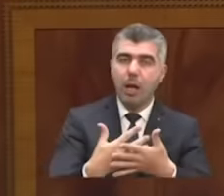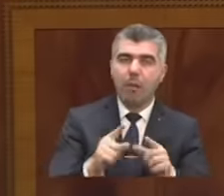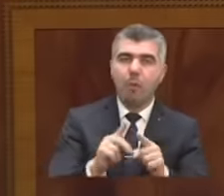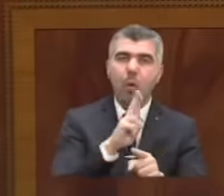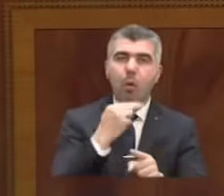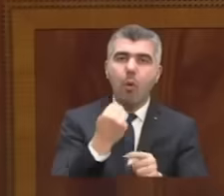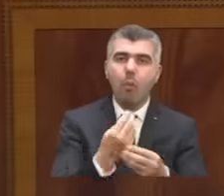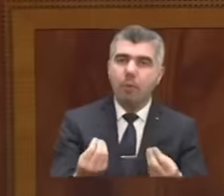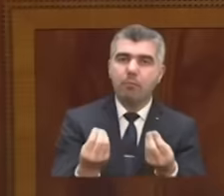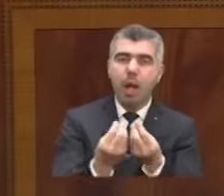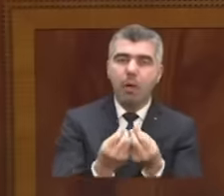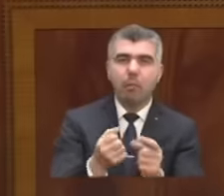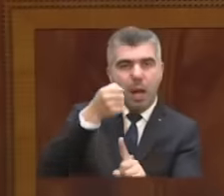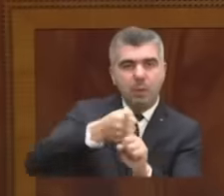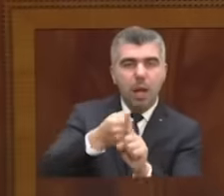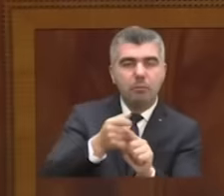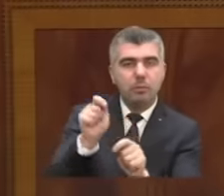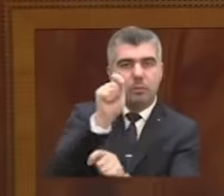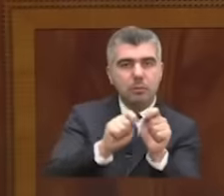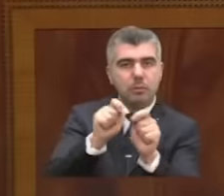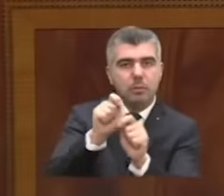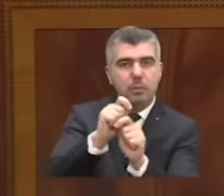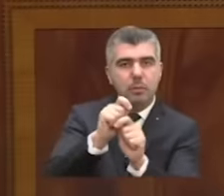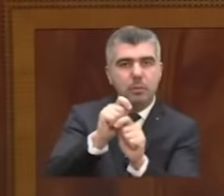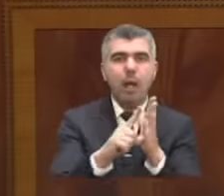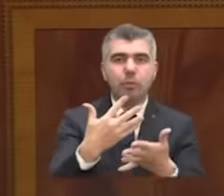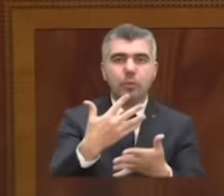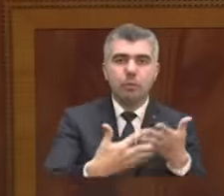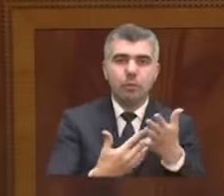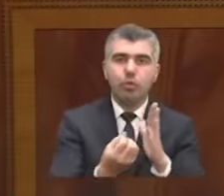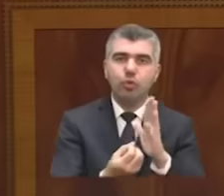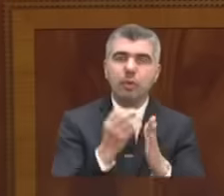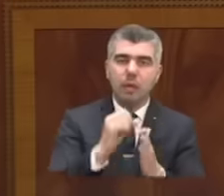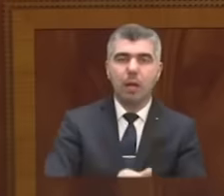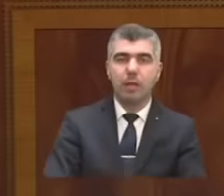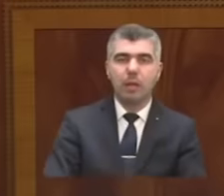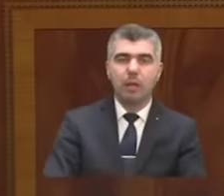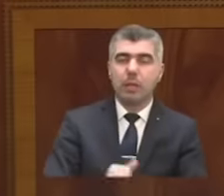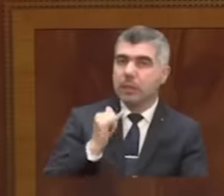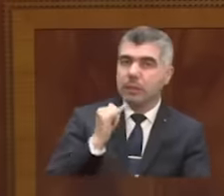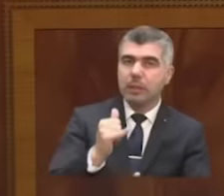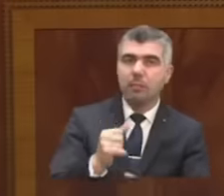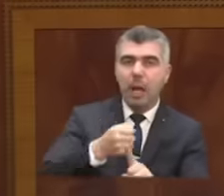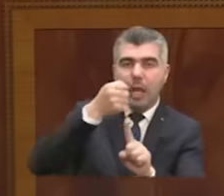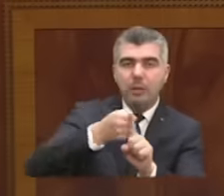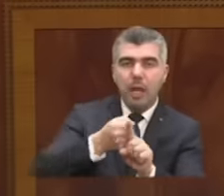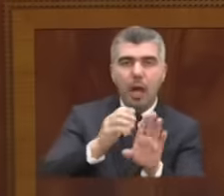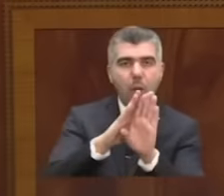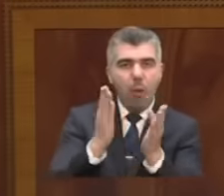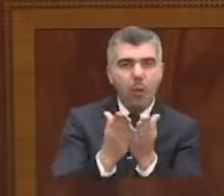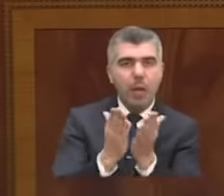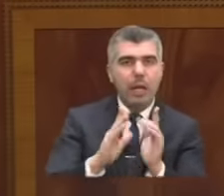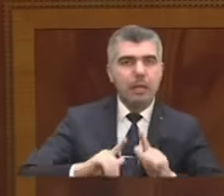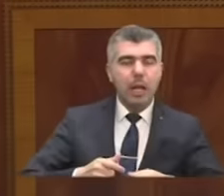المشتركة للحكومة وشركائها الاجتماعيين على العمل على تجويد النظام الأساسي تماشيا مع